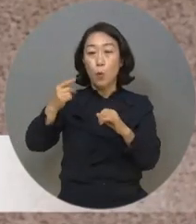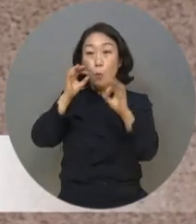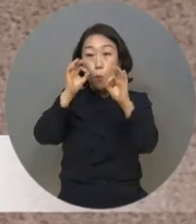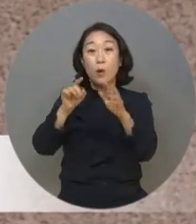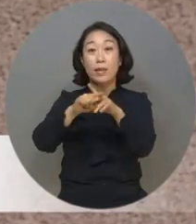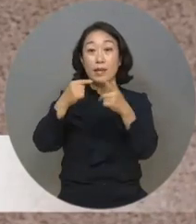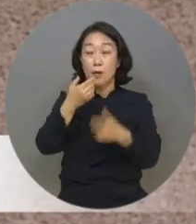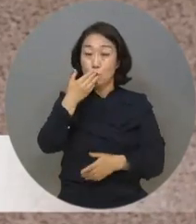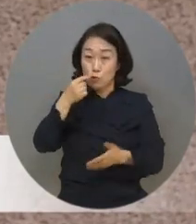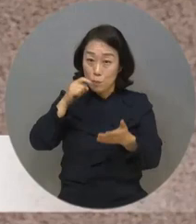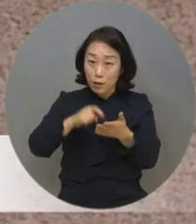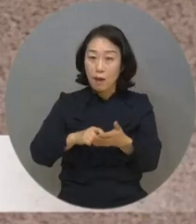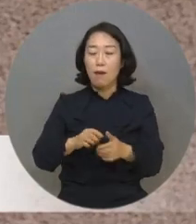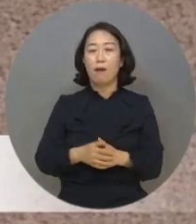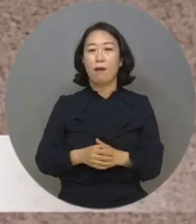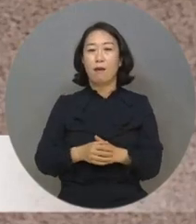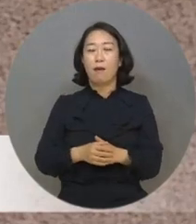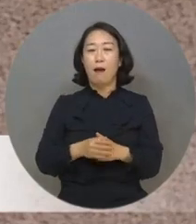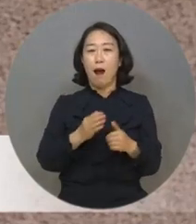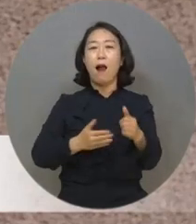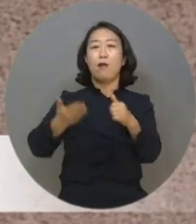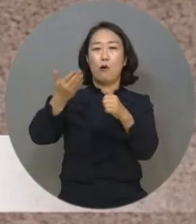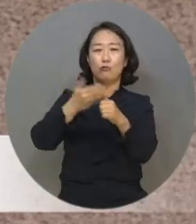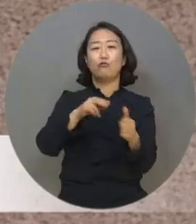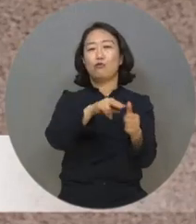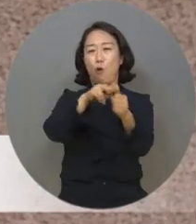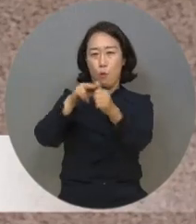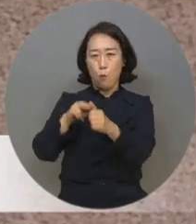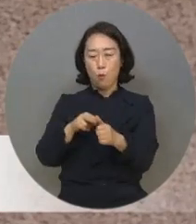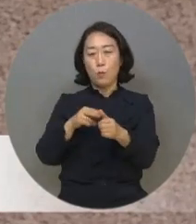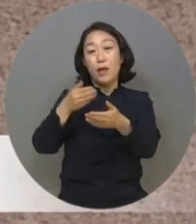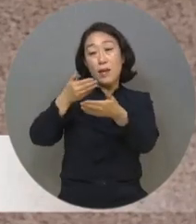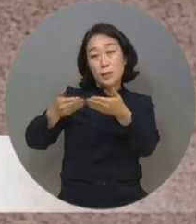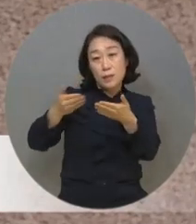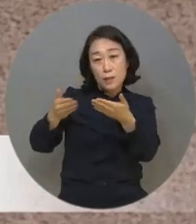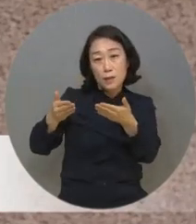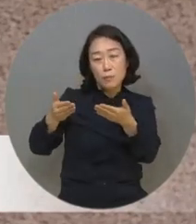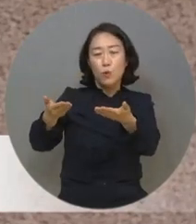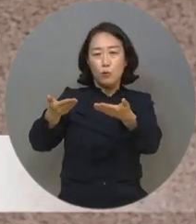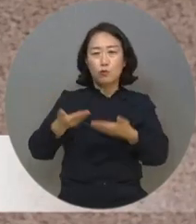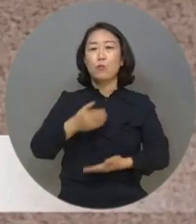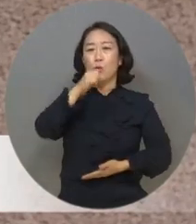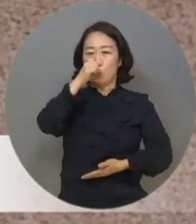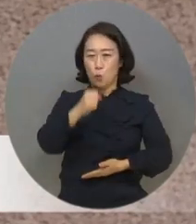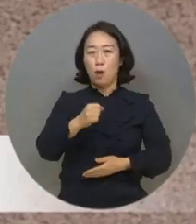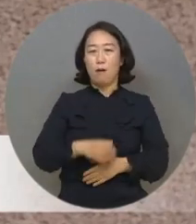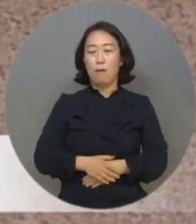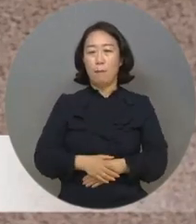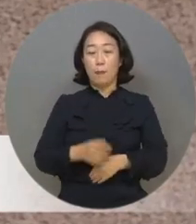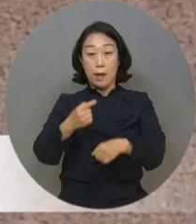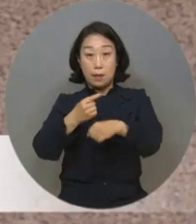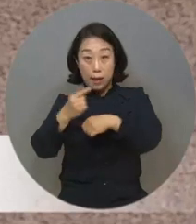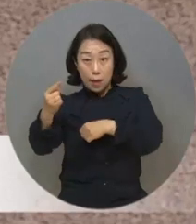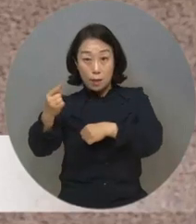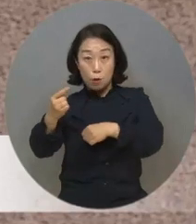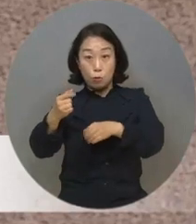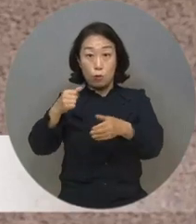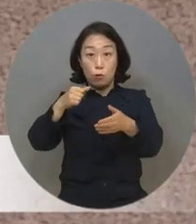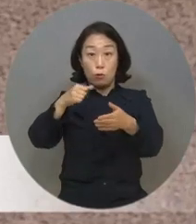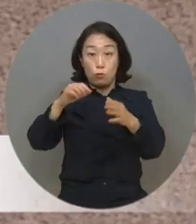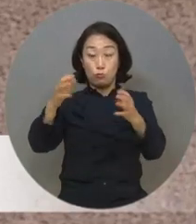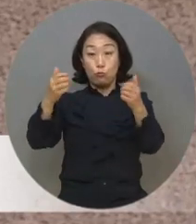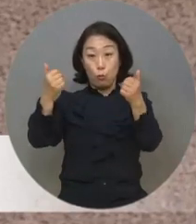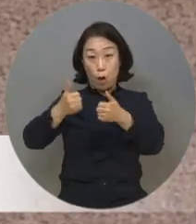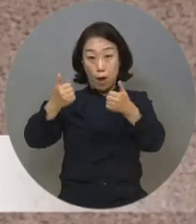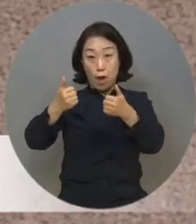쉬운 선거 정보를 제공하거나 그린 투표용지를 만들었으면 좋겠습니다. 내년 2024년에는